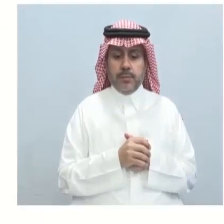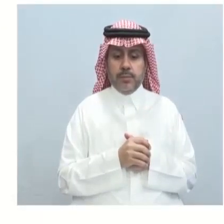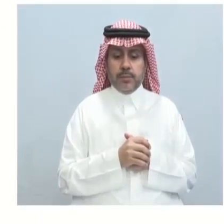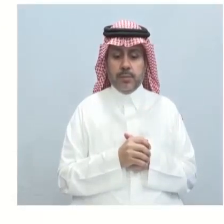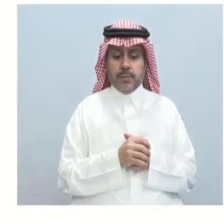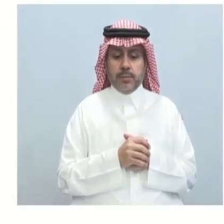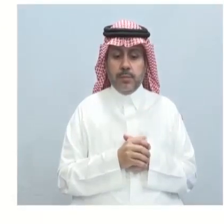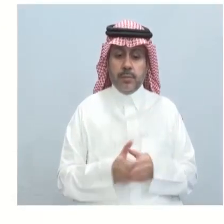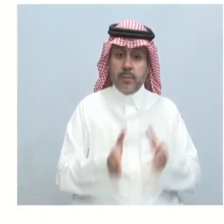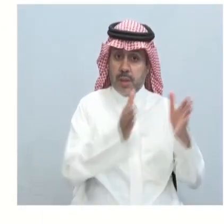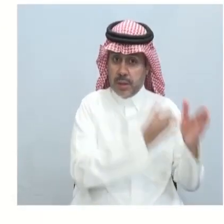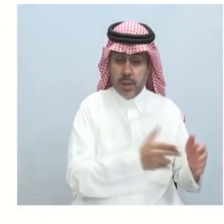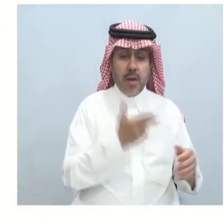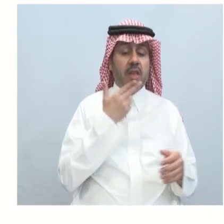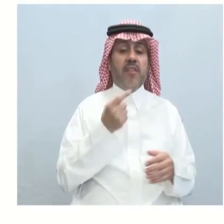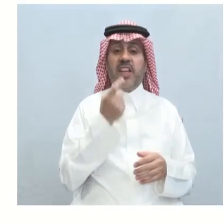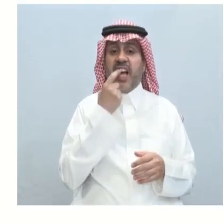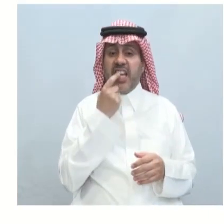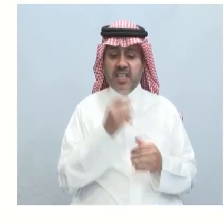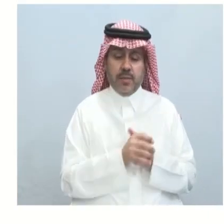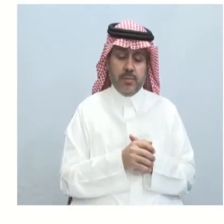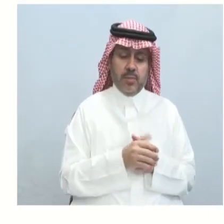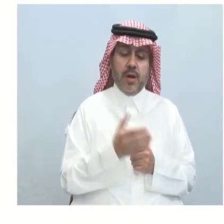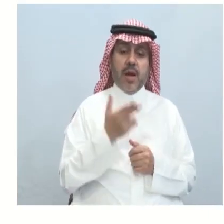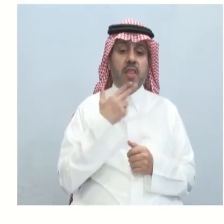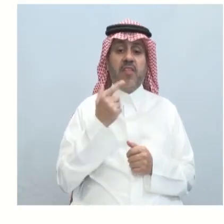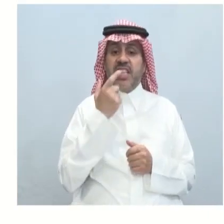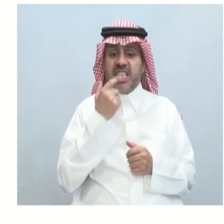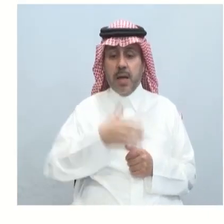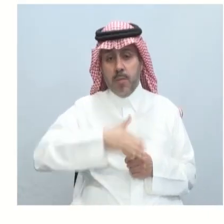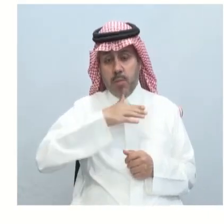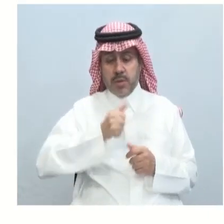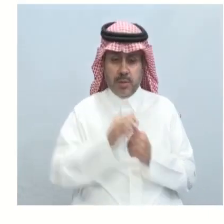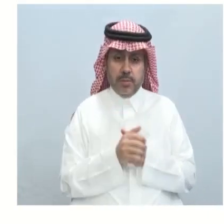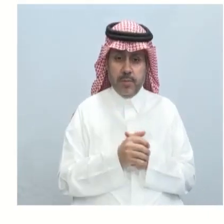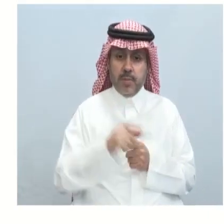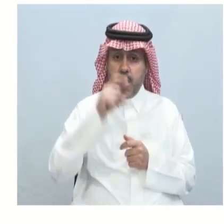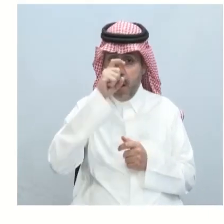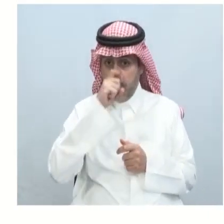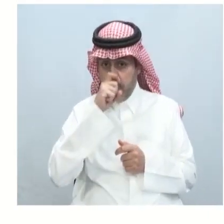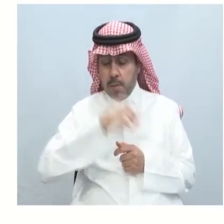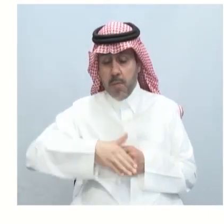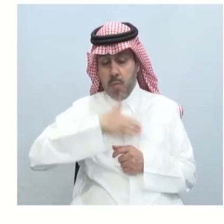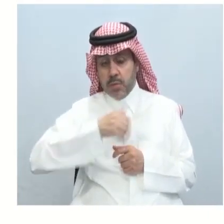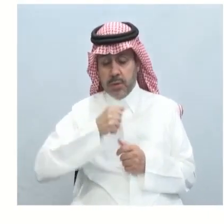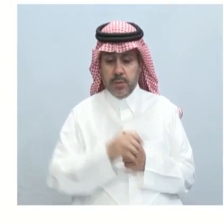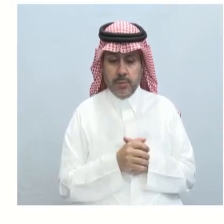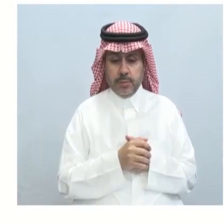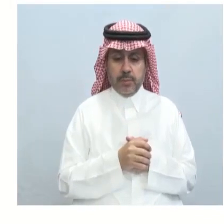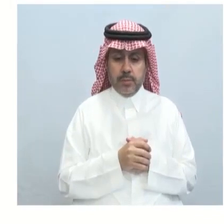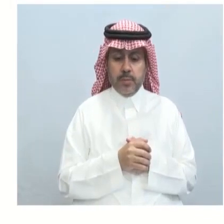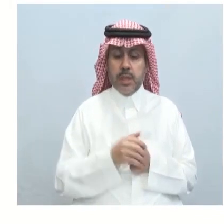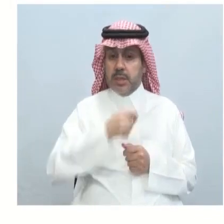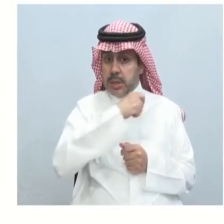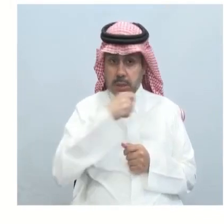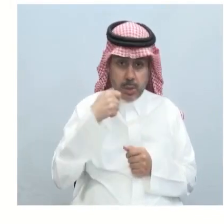نات الان الى نظافه اسنانه صلى الله عليه وسلم امر النبي صلى الله عليه وسلم ماذا يا